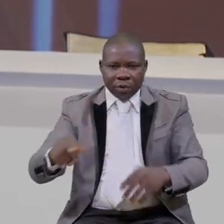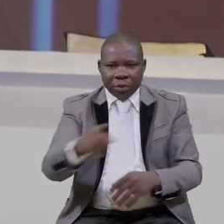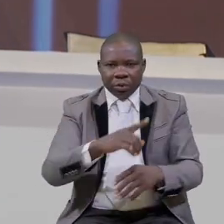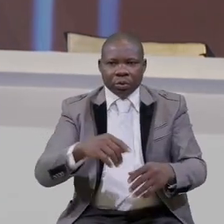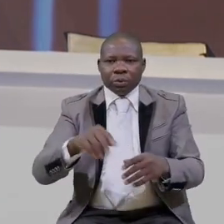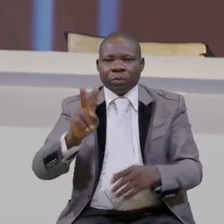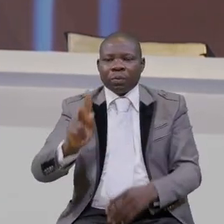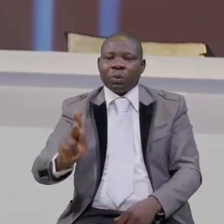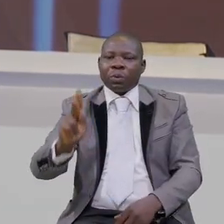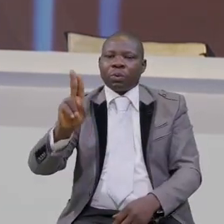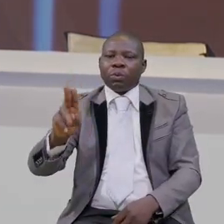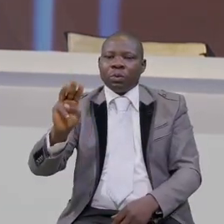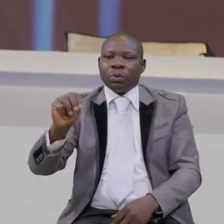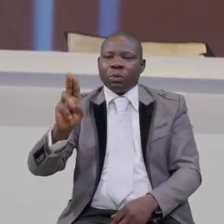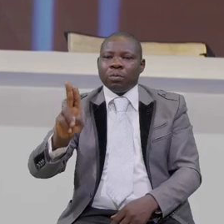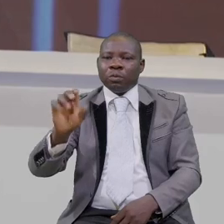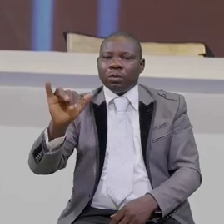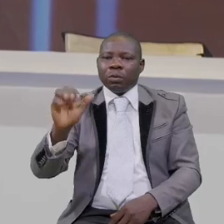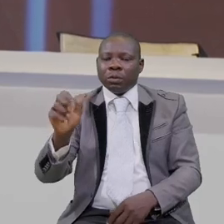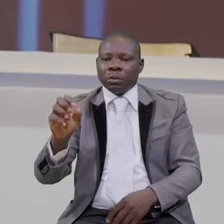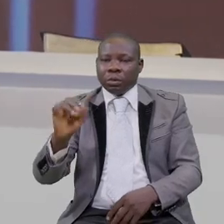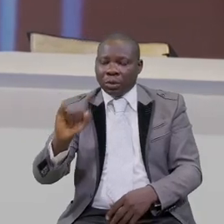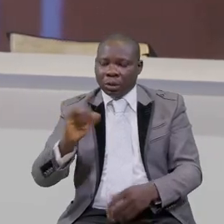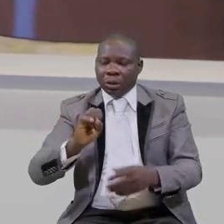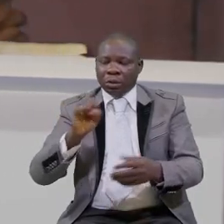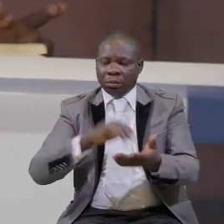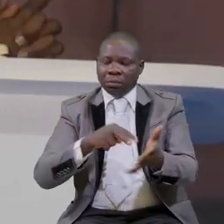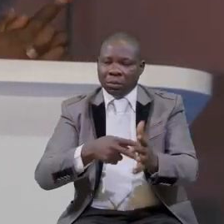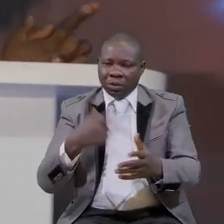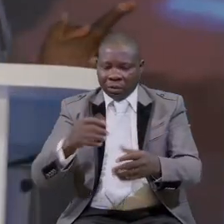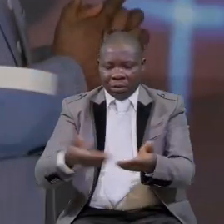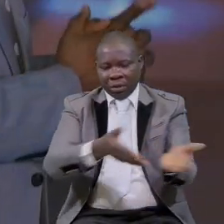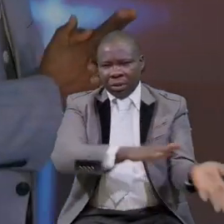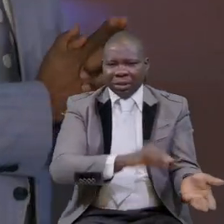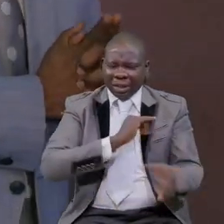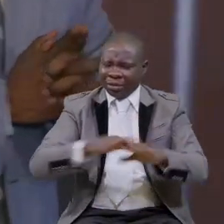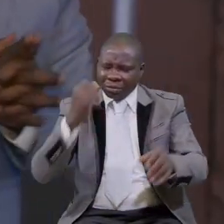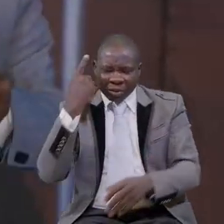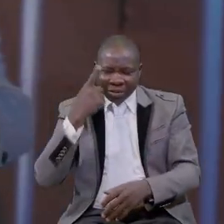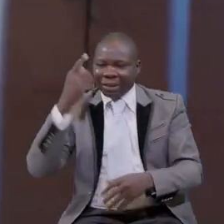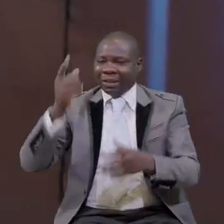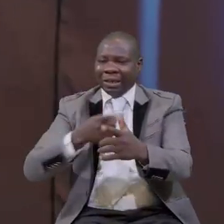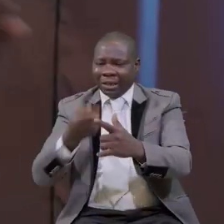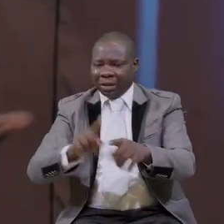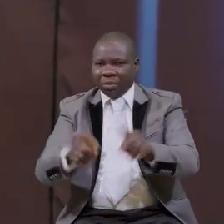Comme maintenant, la mort, je n'avais pas compris à l'époque, maintenant je comprends. La mort de Christ